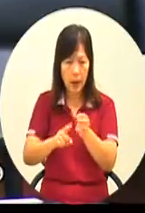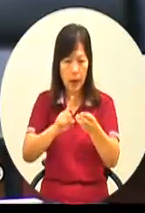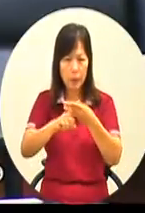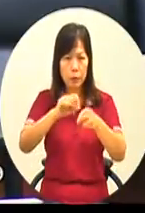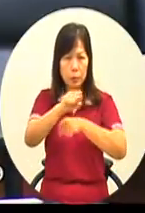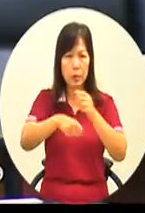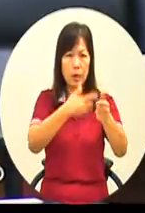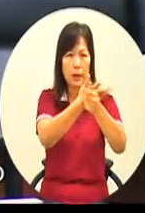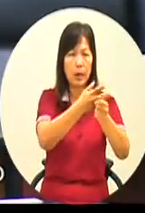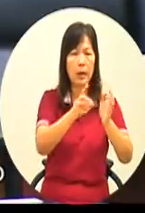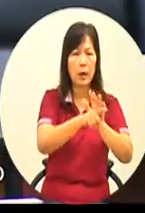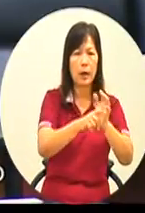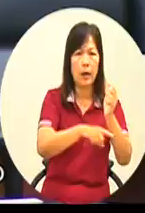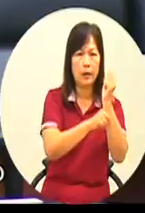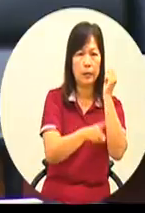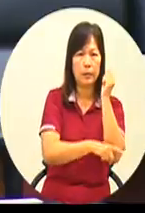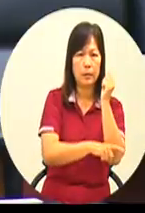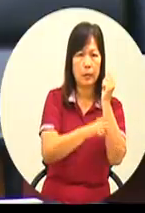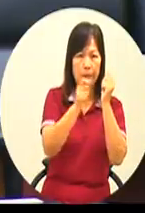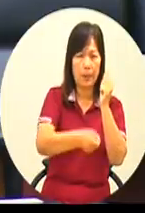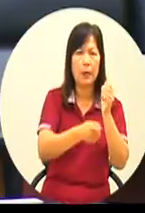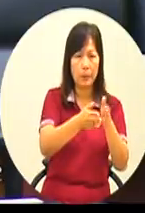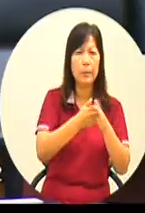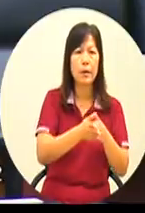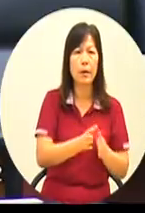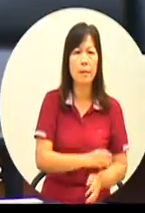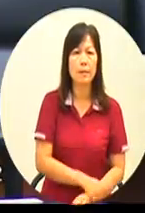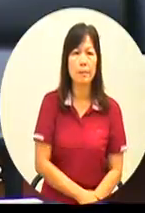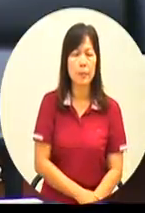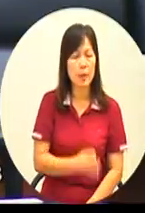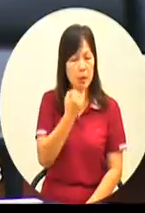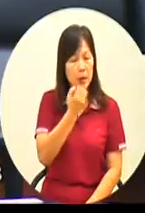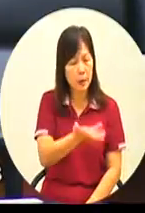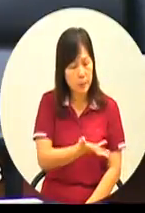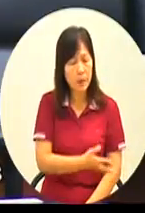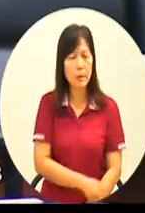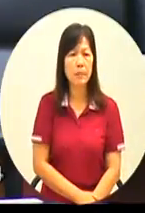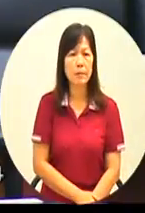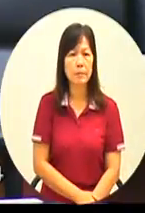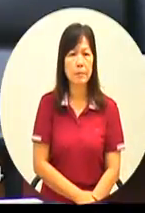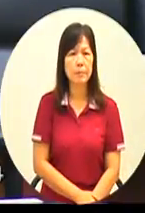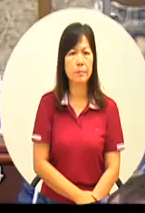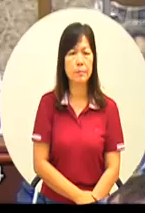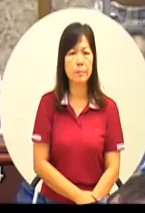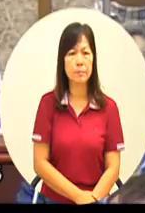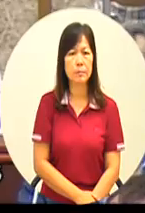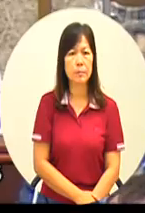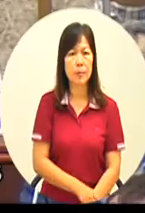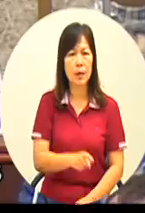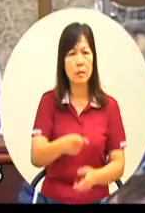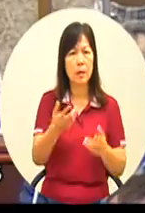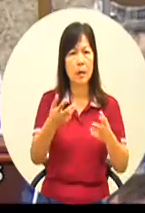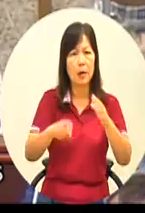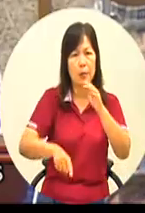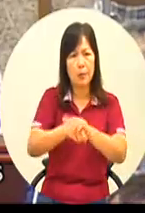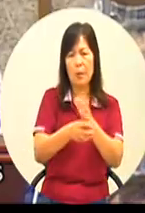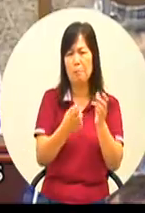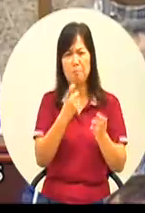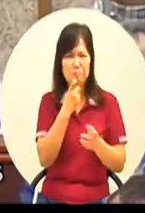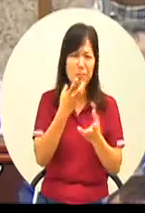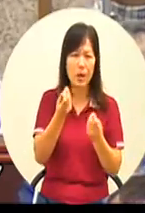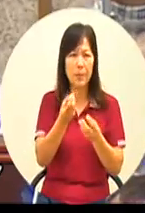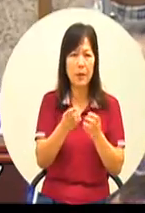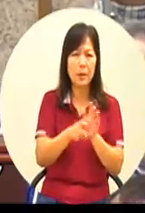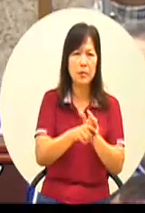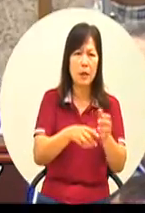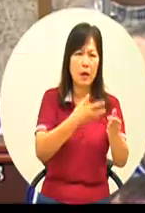调，主动送检调。局长可不可以做？请你回应一下。 这个没有违法的嫌疑，所以基本上